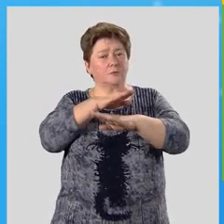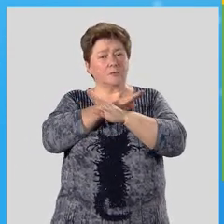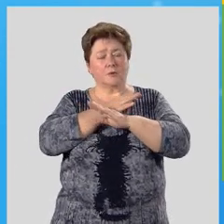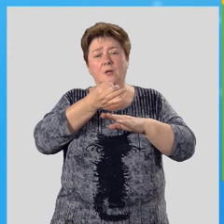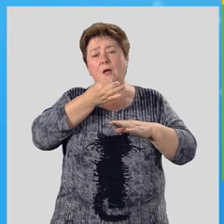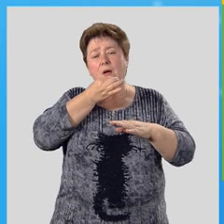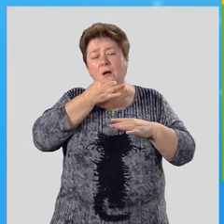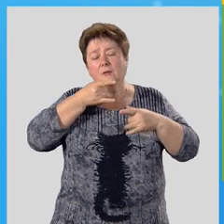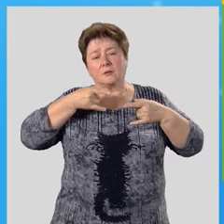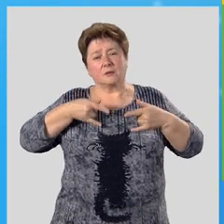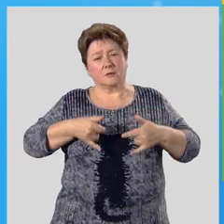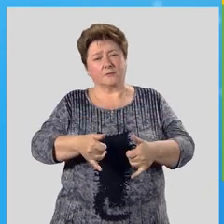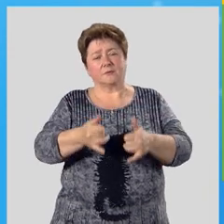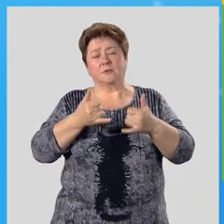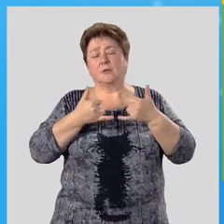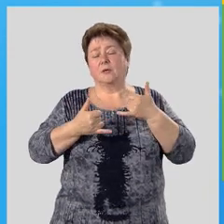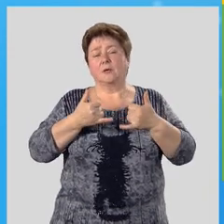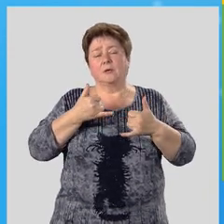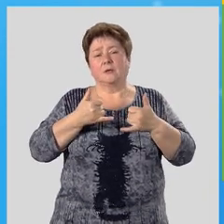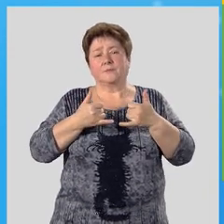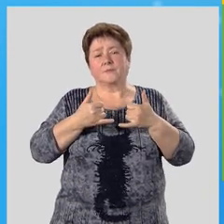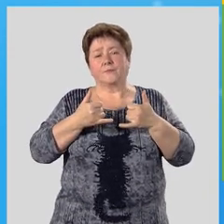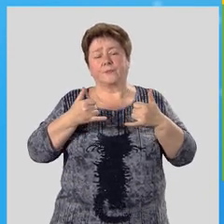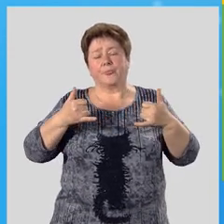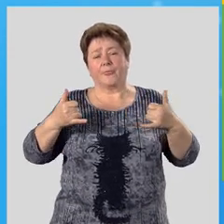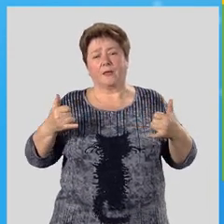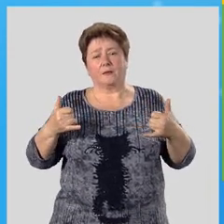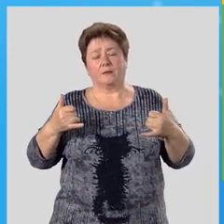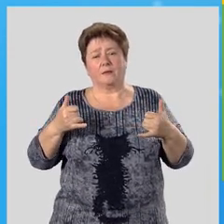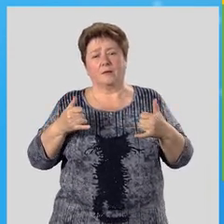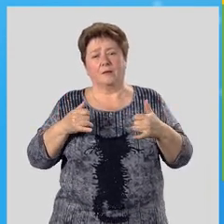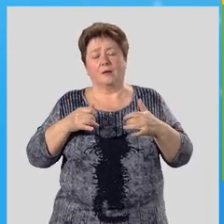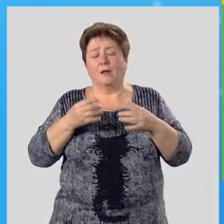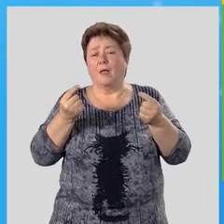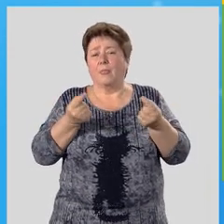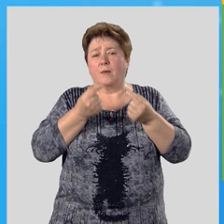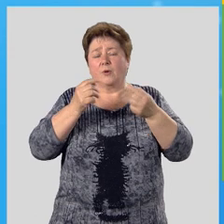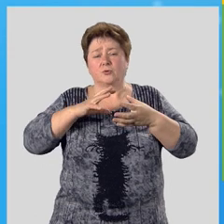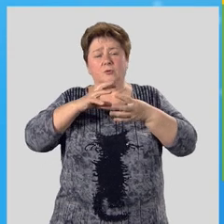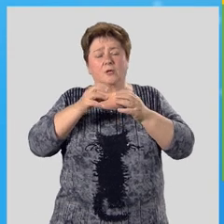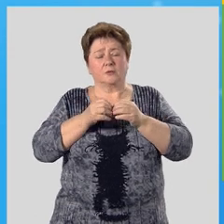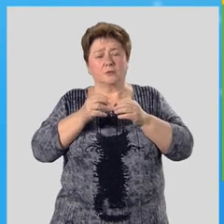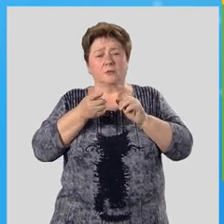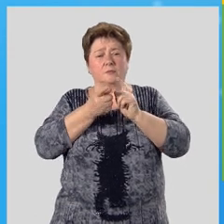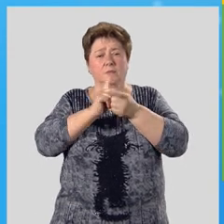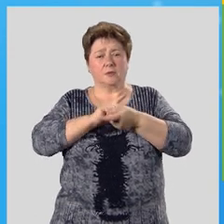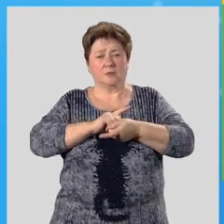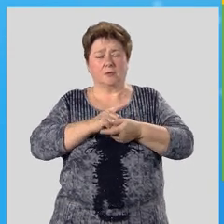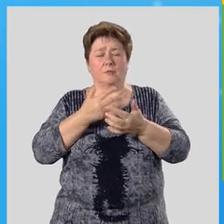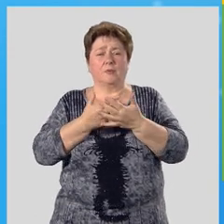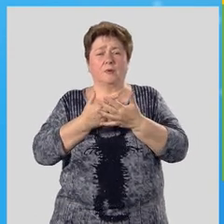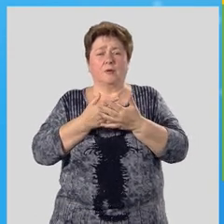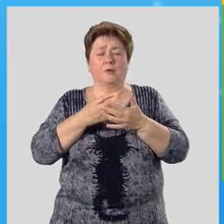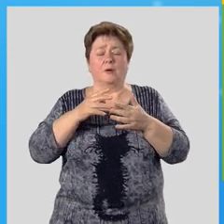на ранних стадиях развития или сразу после рождения. Небольшое количество мутаций,